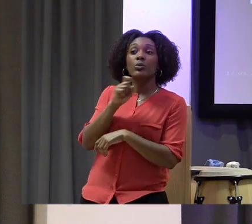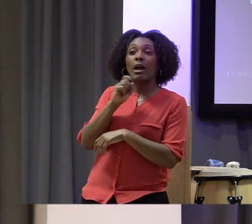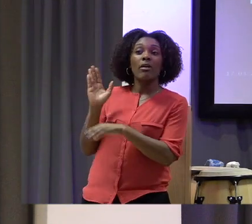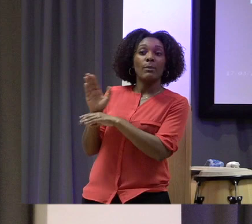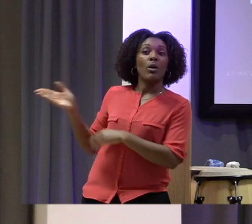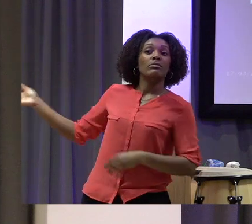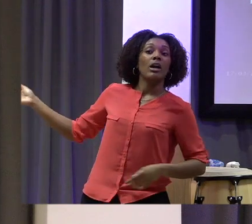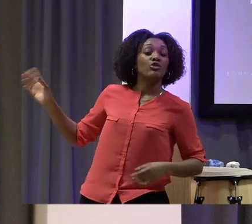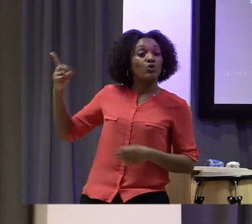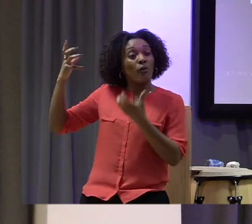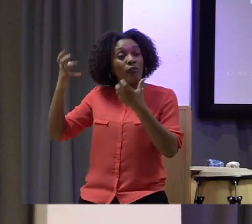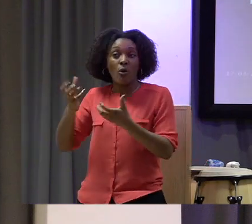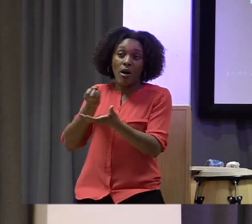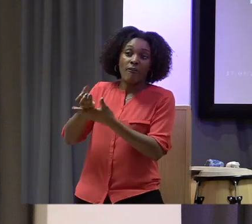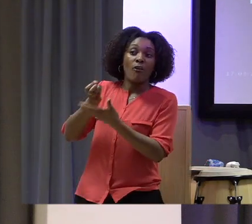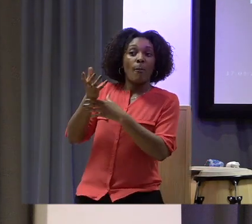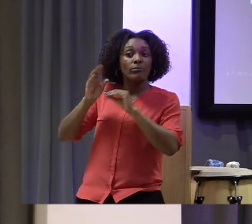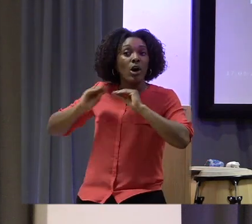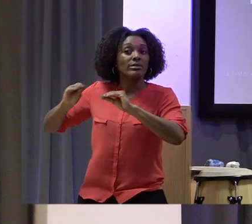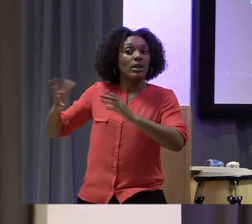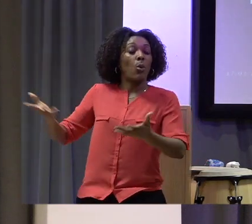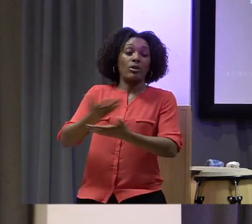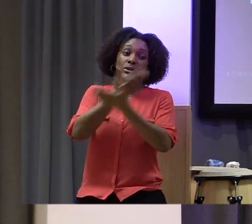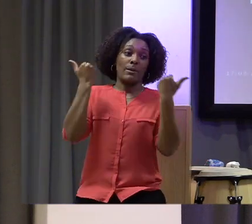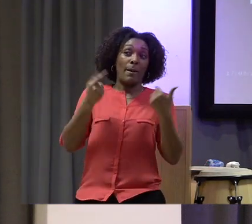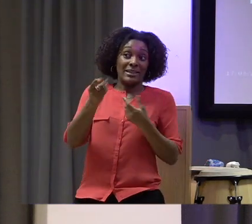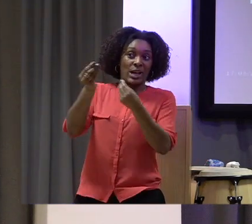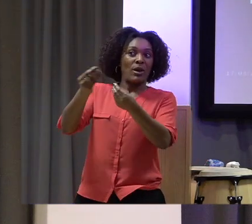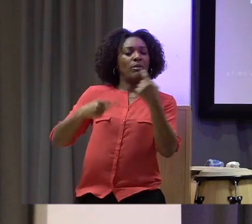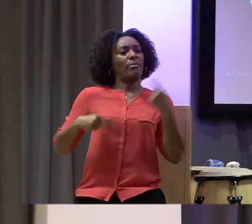crois que cette expérience lui a permis de grandir.